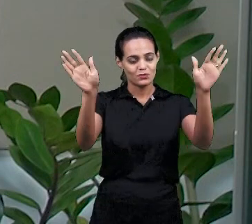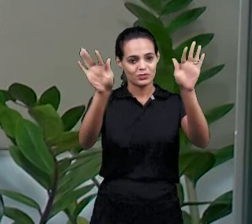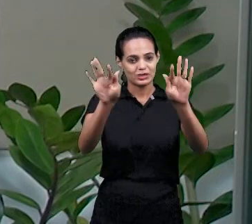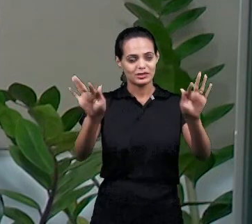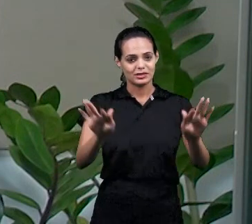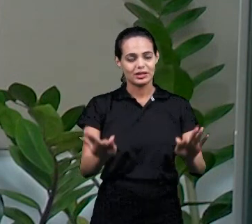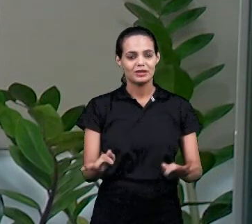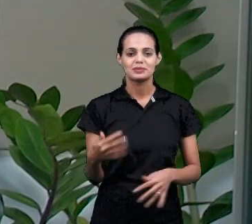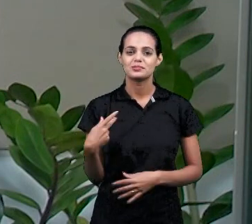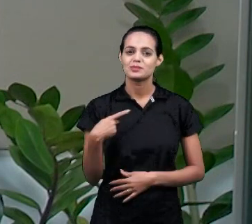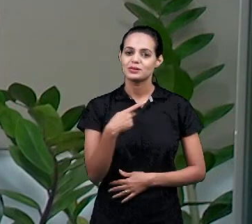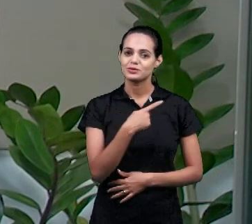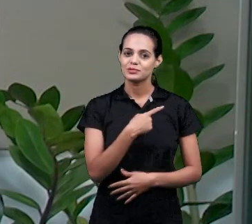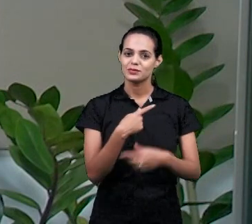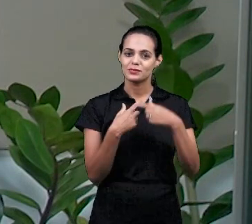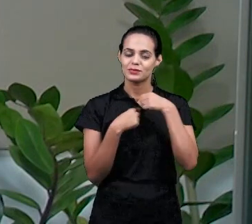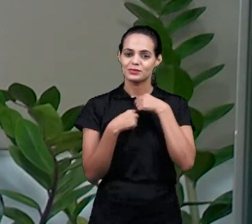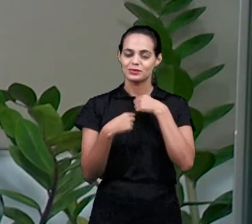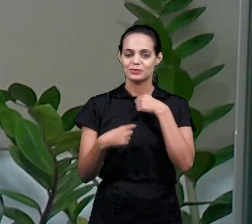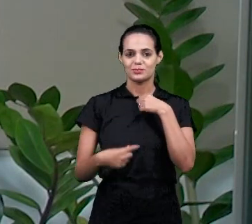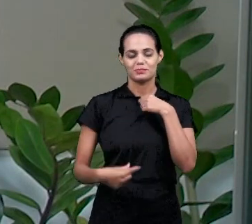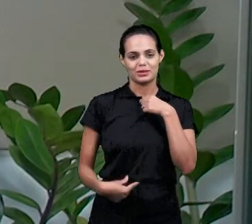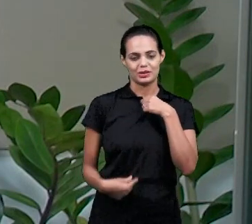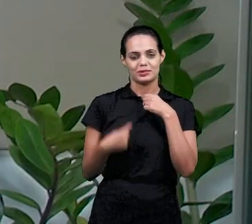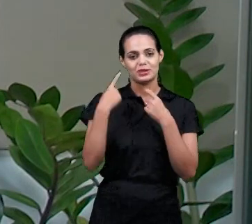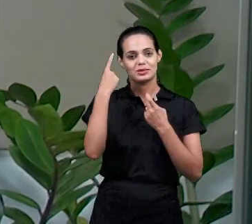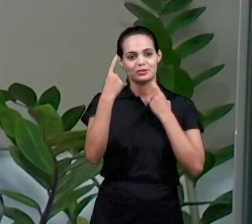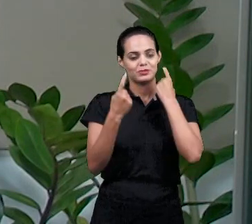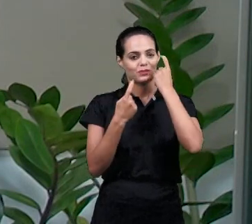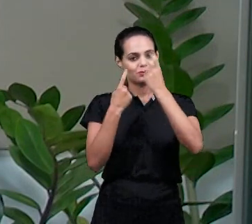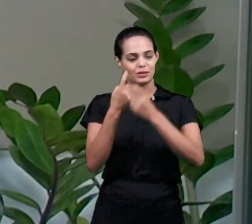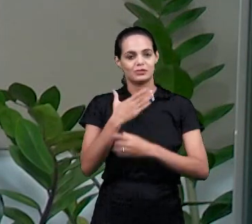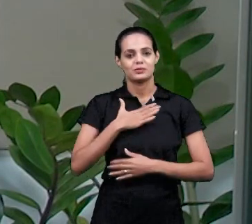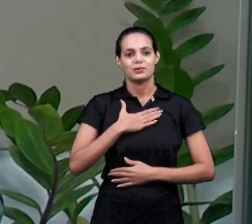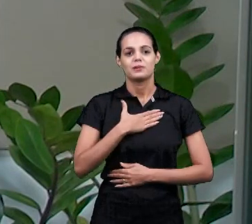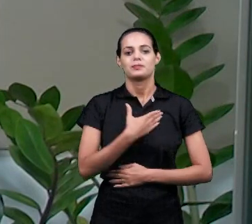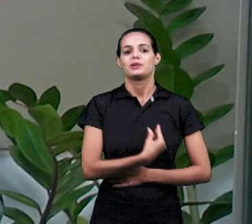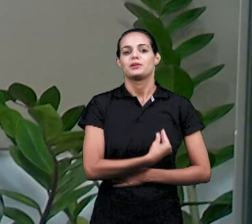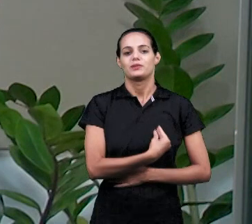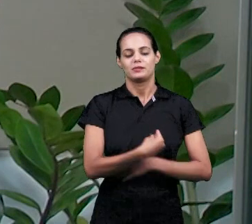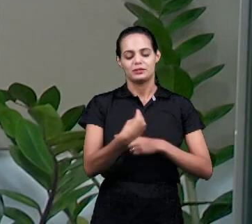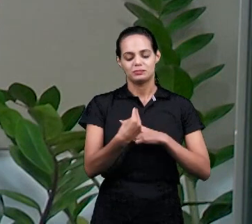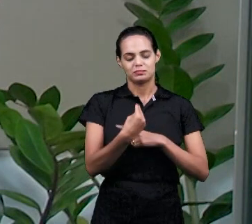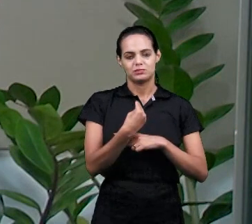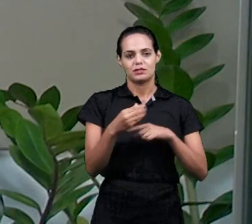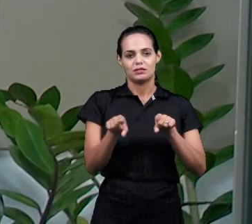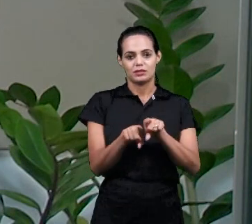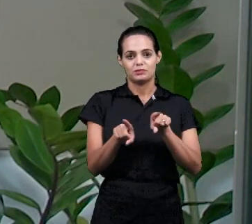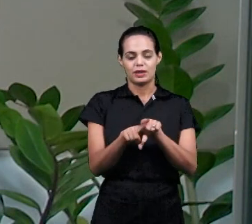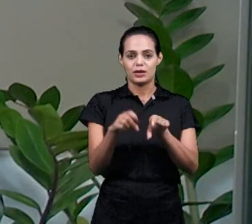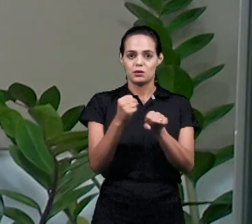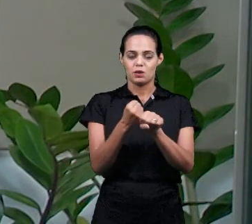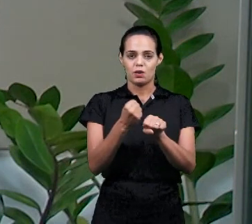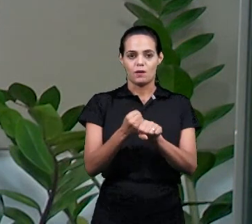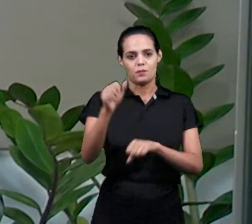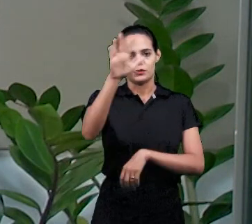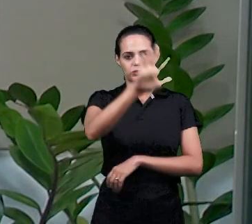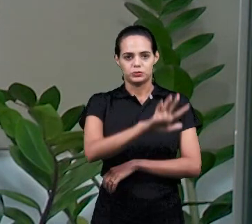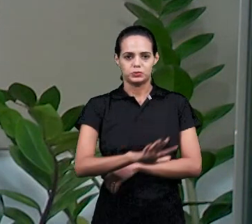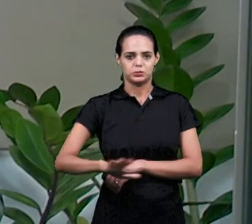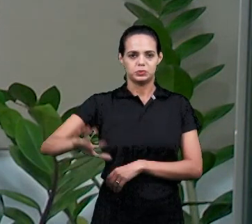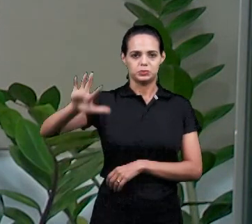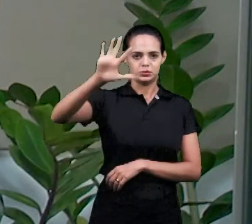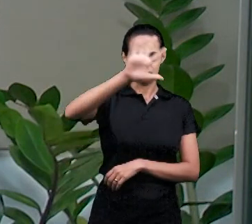de féliciter à tous nos pasteurs ouvriers qui se préoccupent avec ma vie et aussi de l'œuvre de manière générale. Mais j'ai fait ici